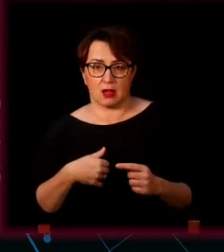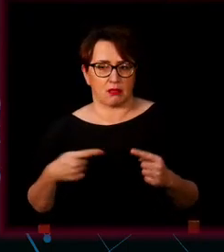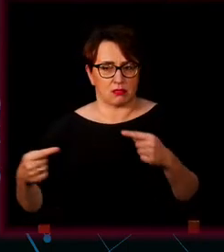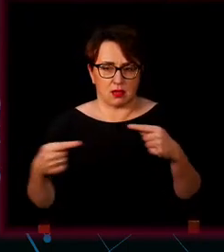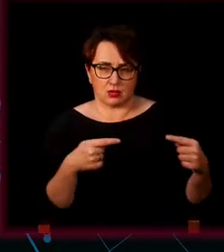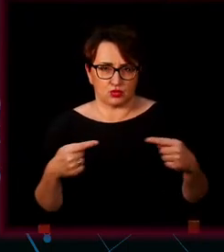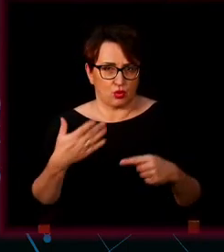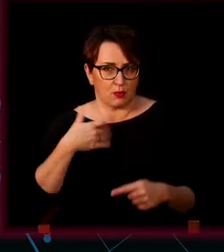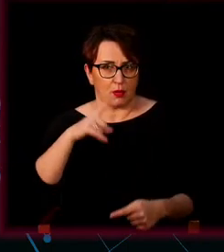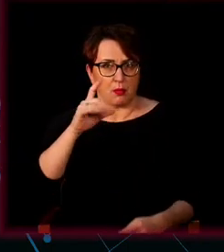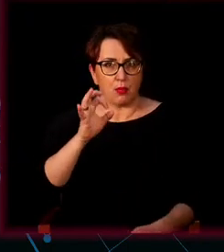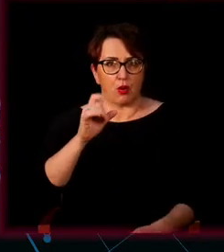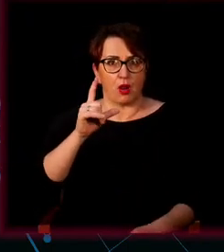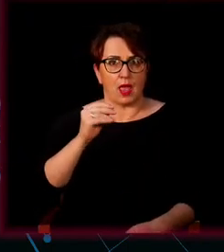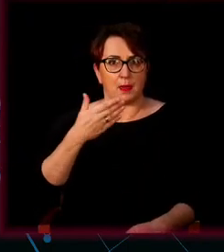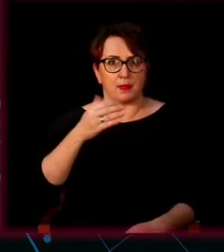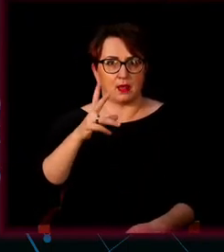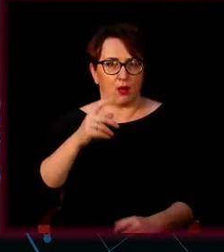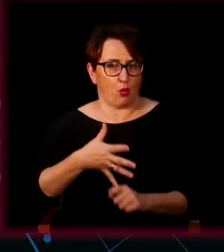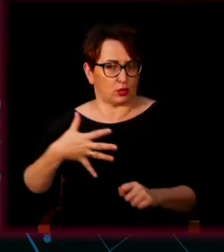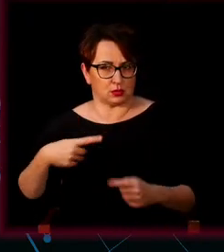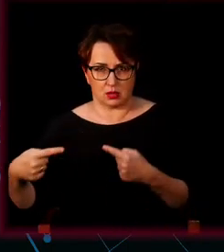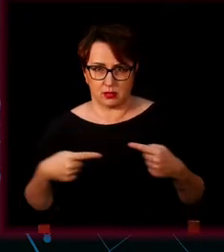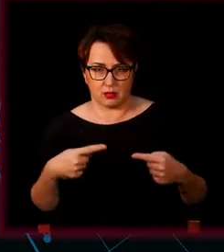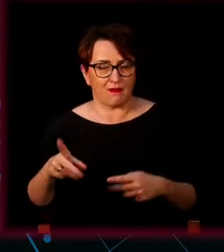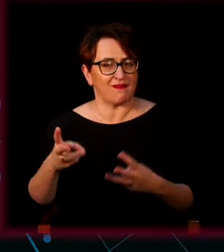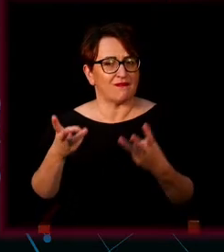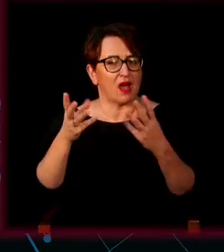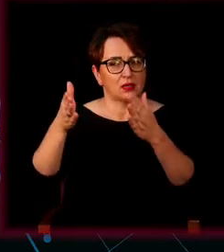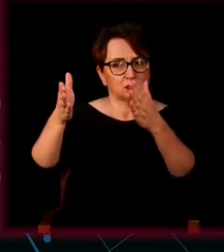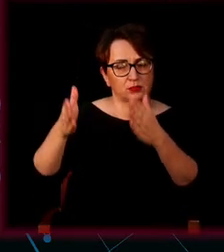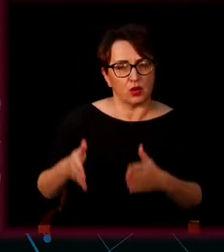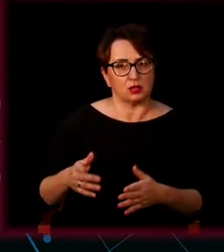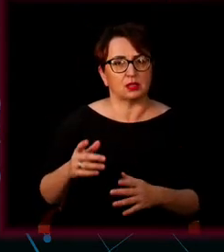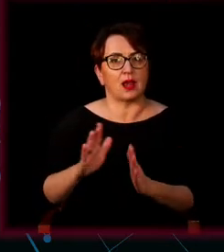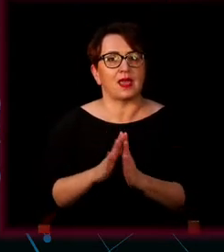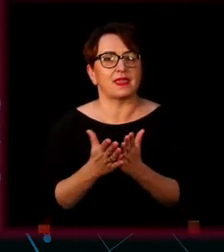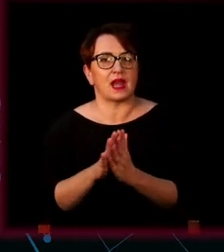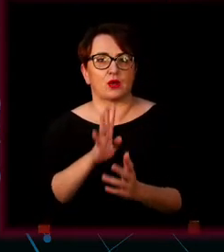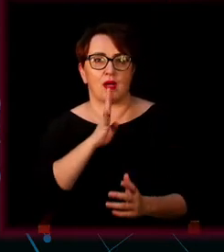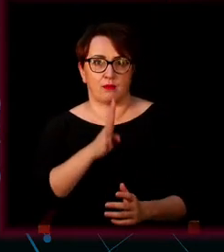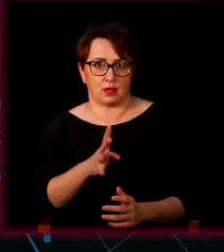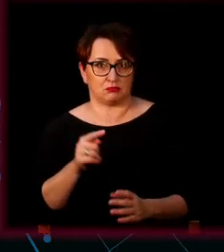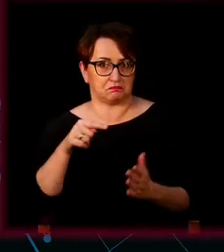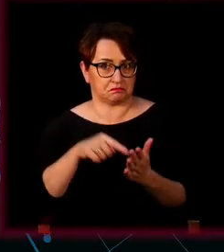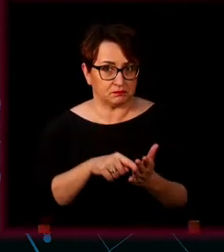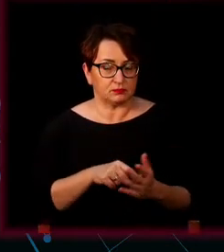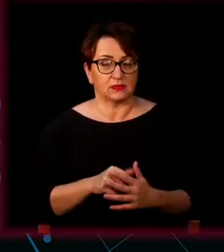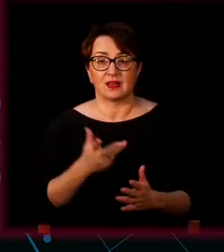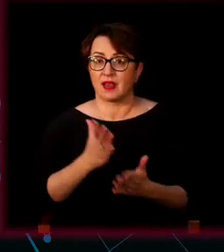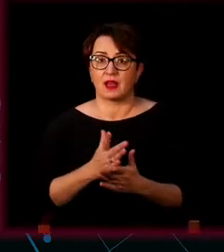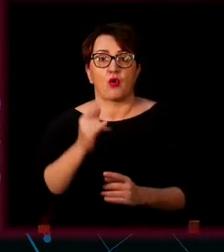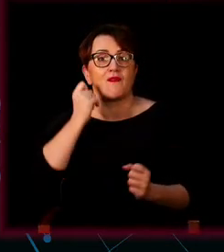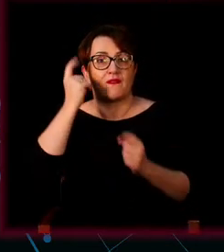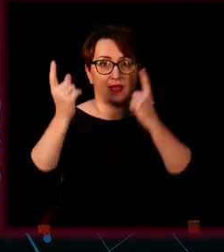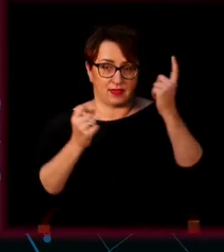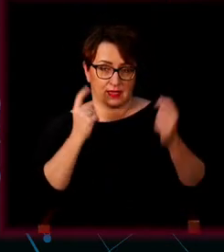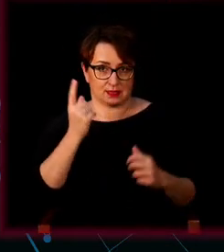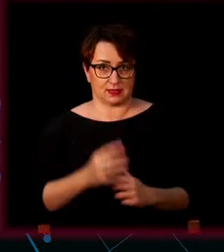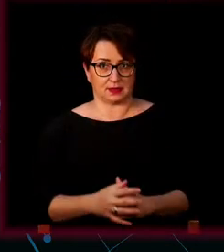naprawdę niezwykle ważna postać dla literatury amerykańskiej po prostu, nie tylko dla fantastyki.